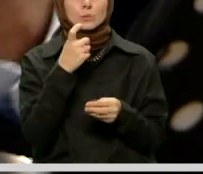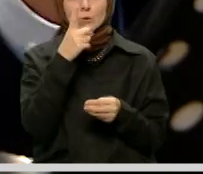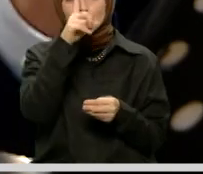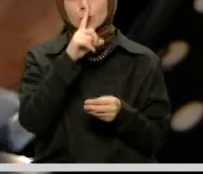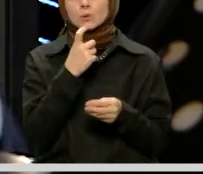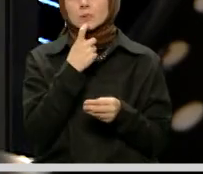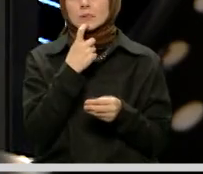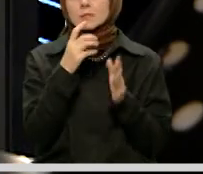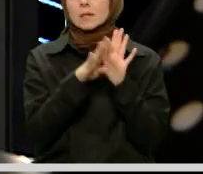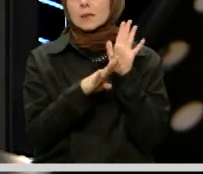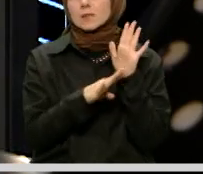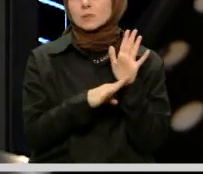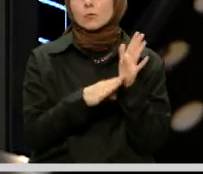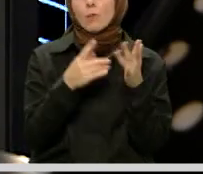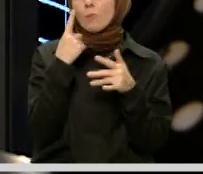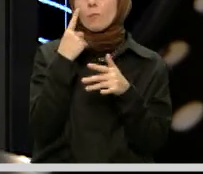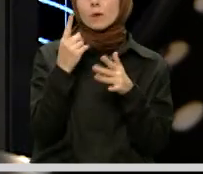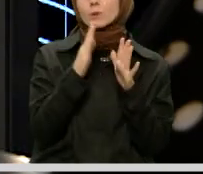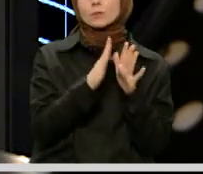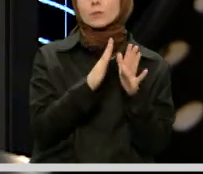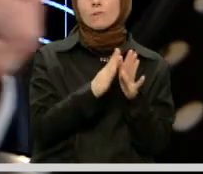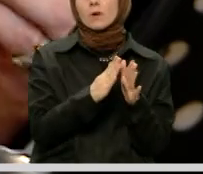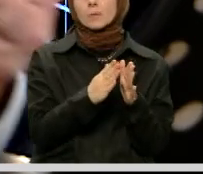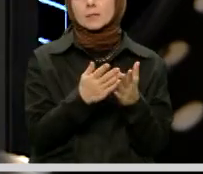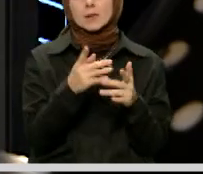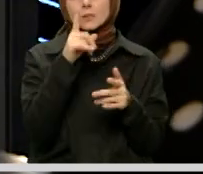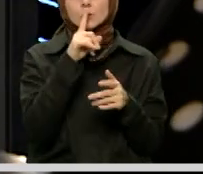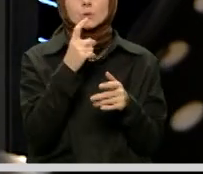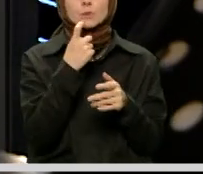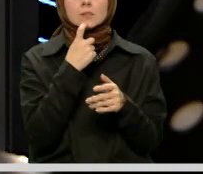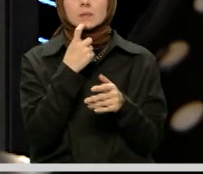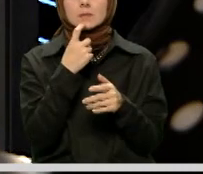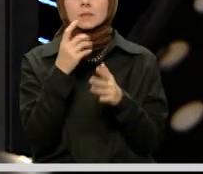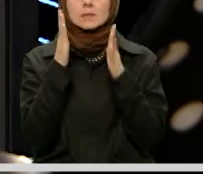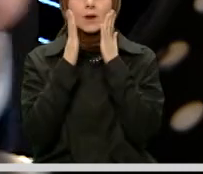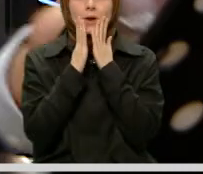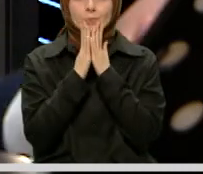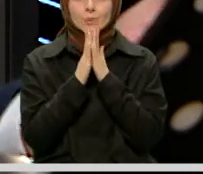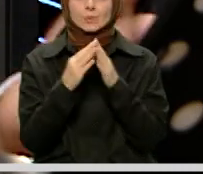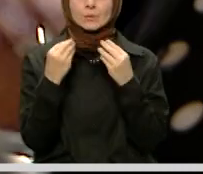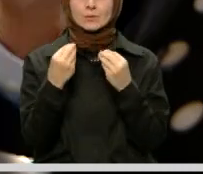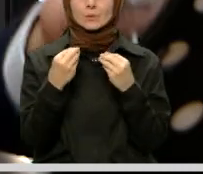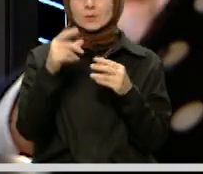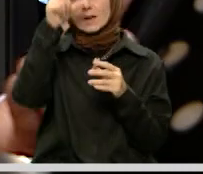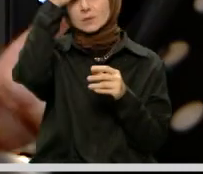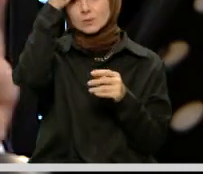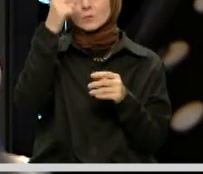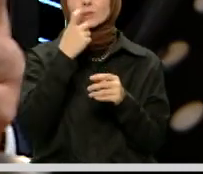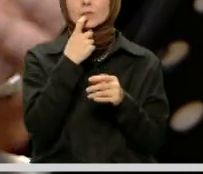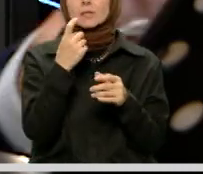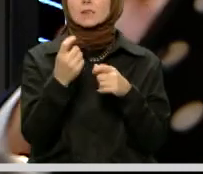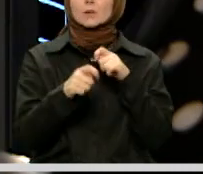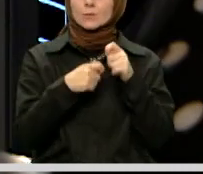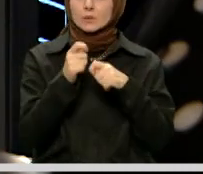hala devamında yüzlerce yıldır hamdolsun hem güzel Türkçenin kullanımını bize göstermiş, hem de aynı